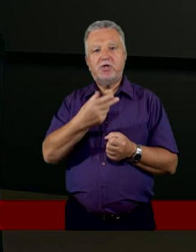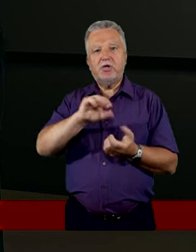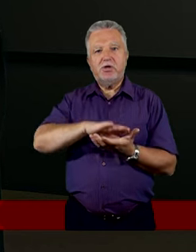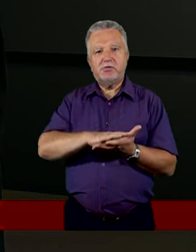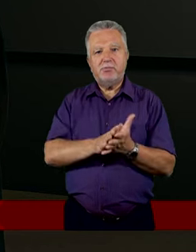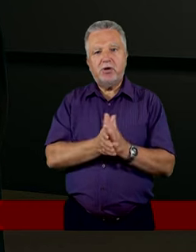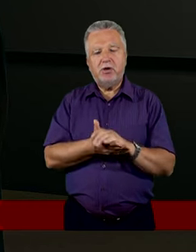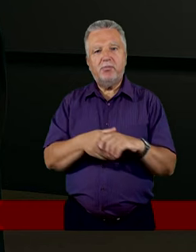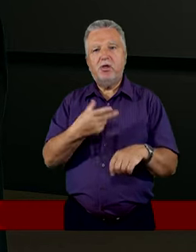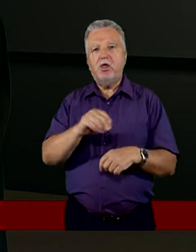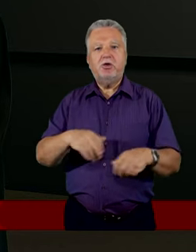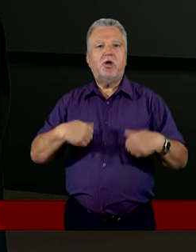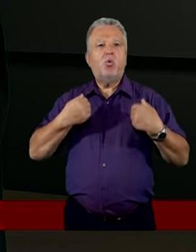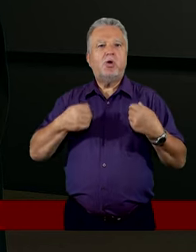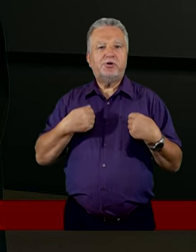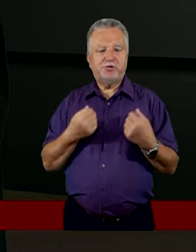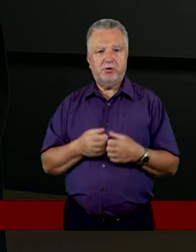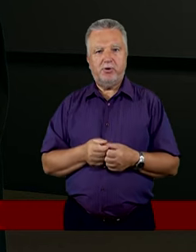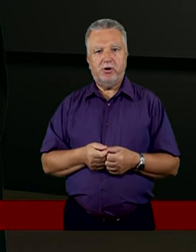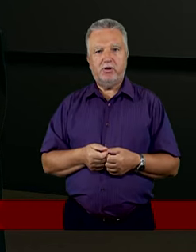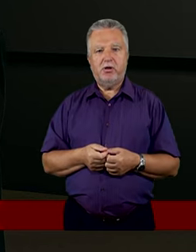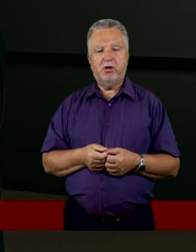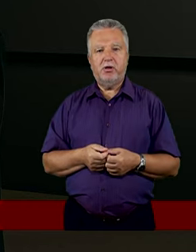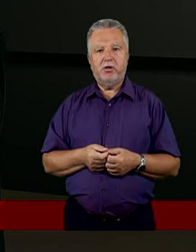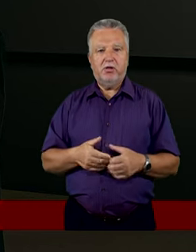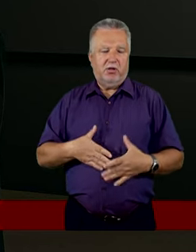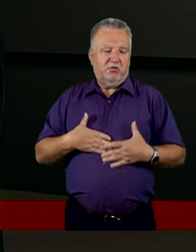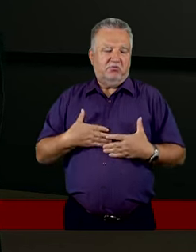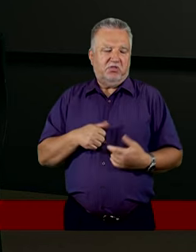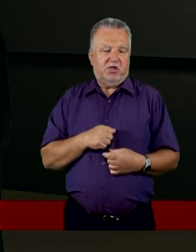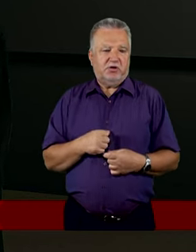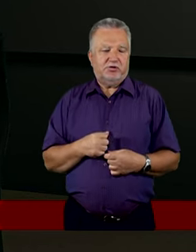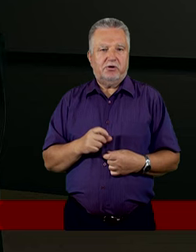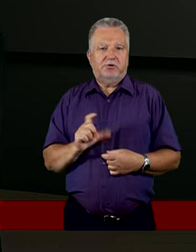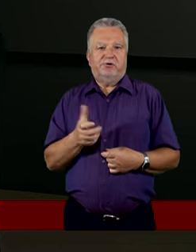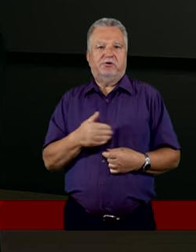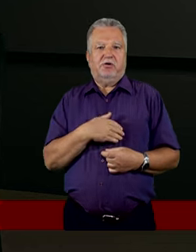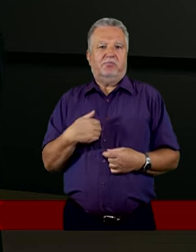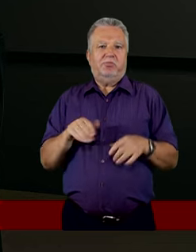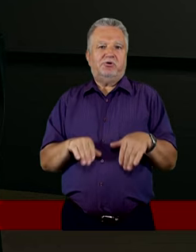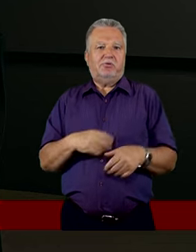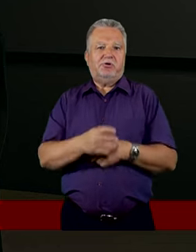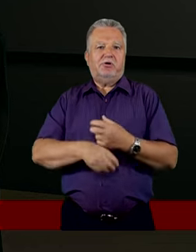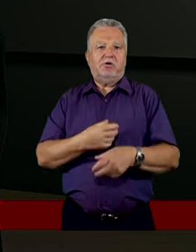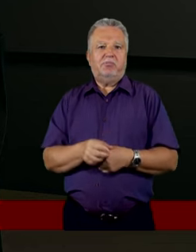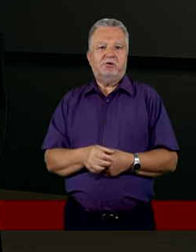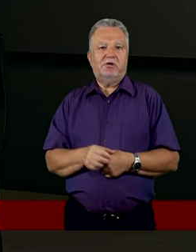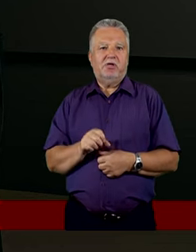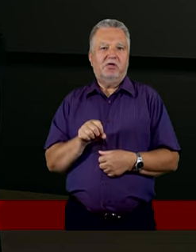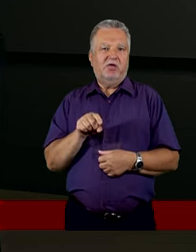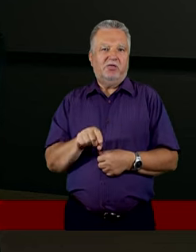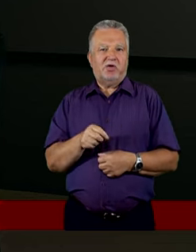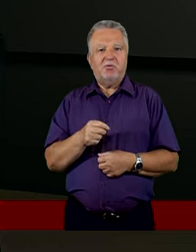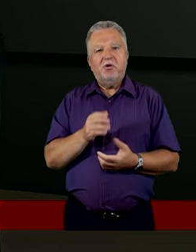Wszystkich nie zmienimy, nie uleczymy. To wydawałoby się, no to cóż, co my możemy zrobić?